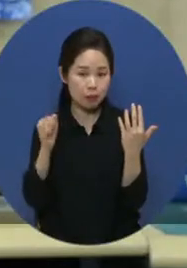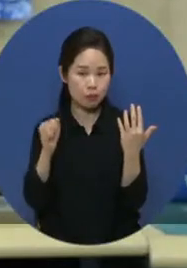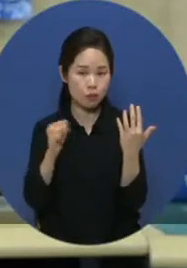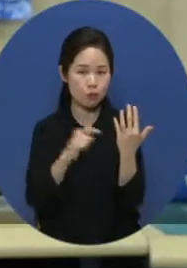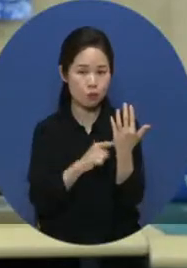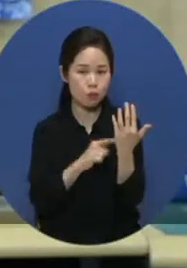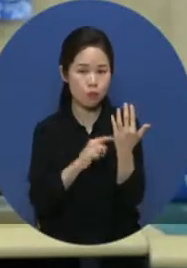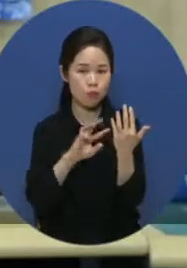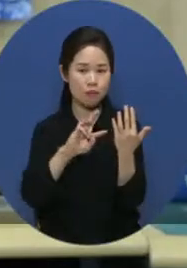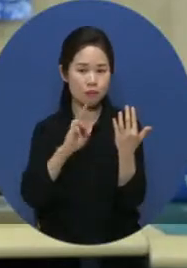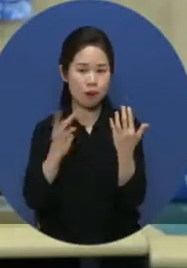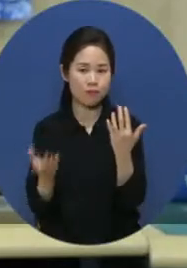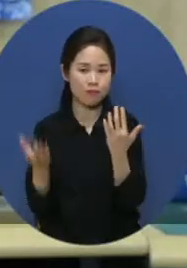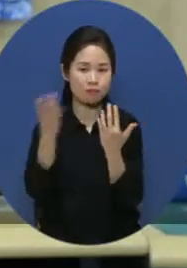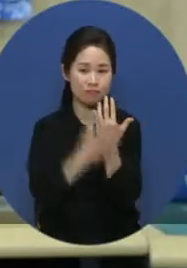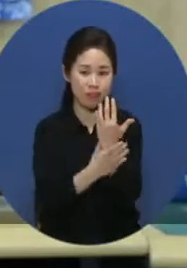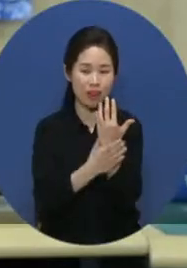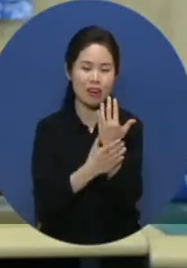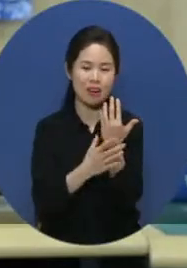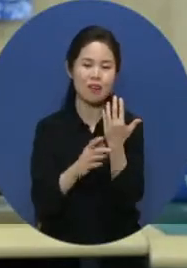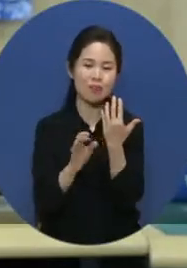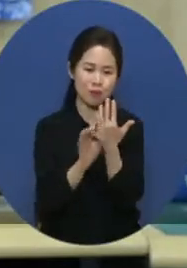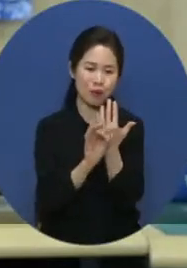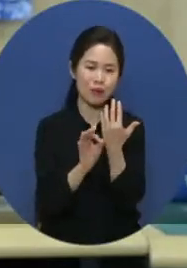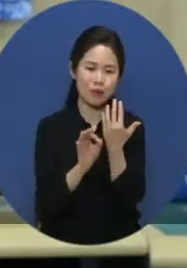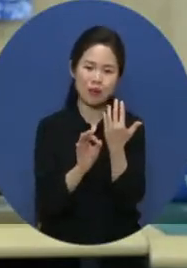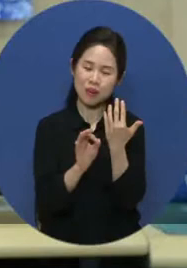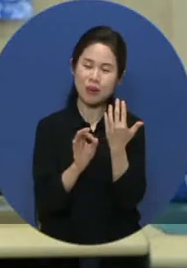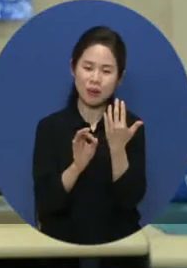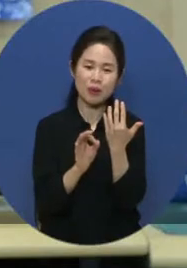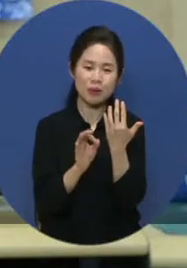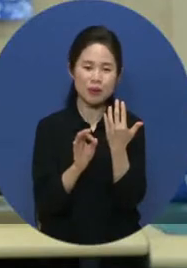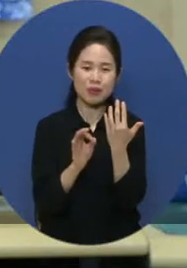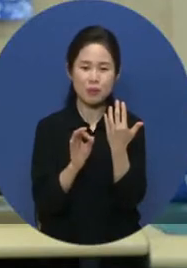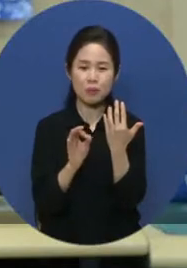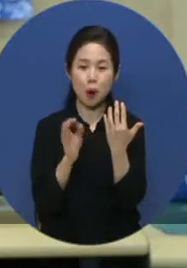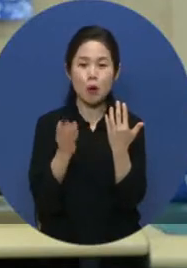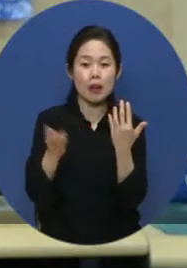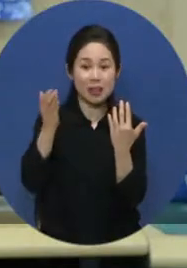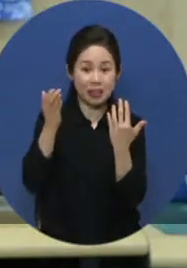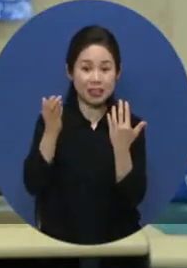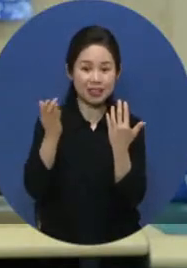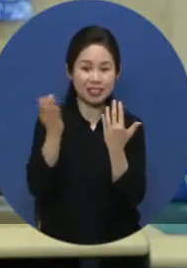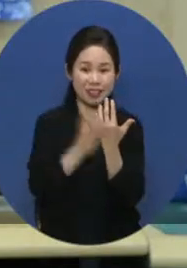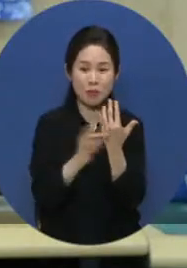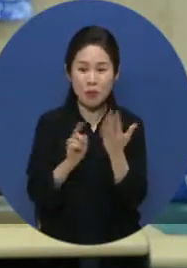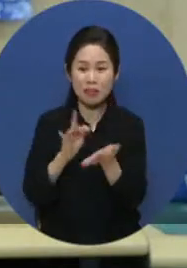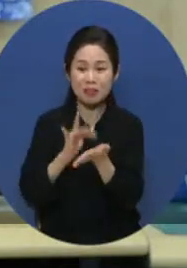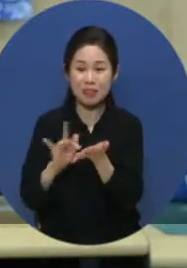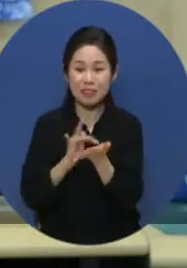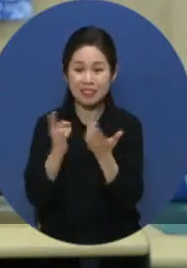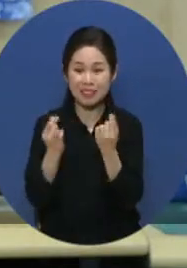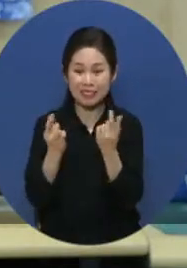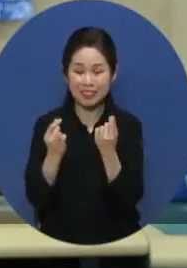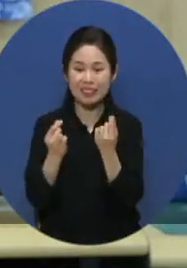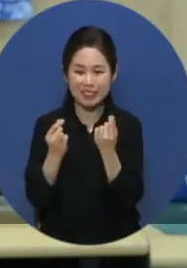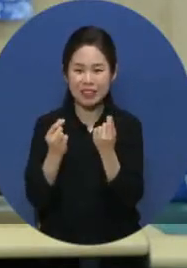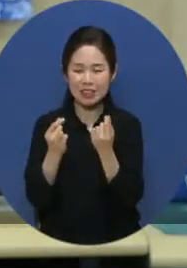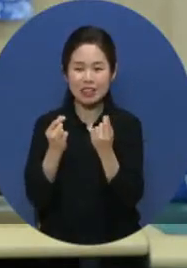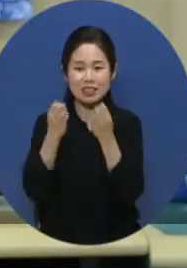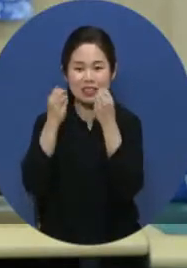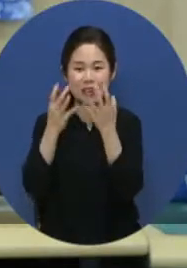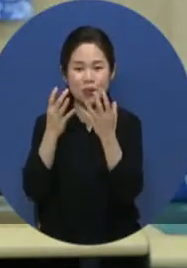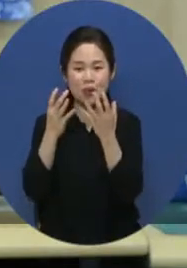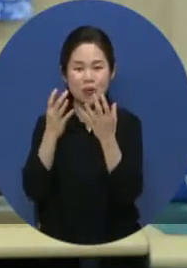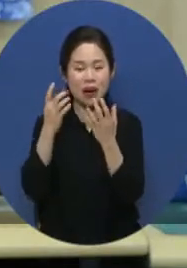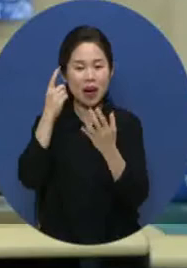바꿔 끼면은 이제 더 개선된 손을 사용하고 업그레이드가 된 제품을 이제 스마트폰처럼 계속 개발된 신규